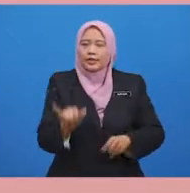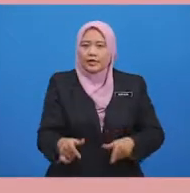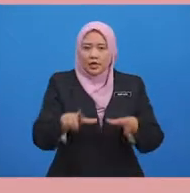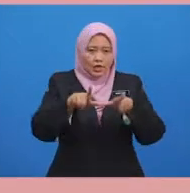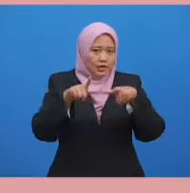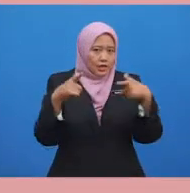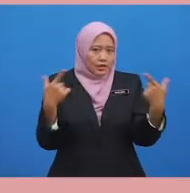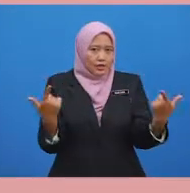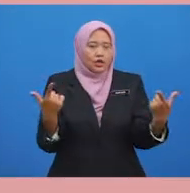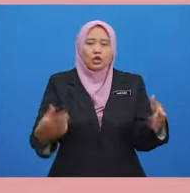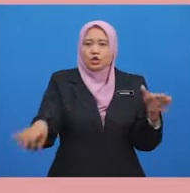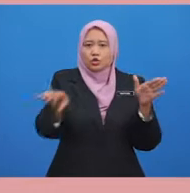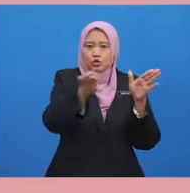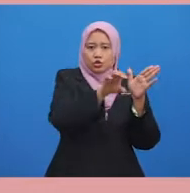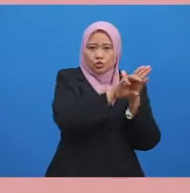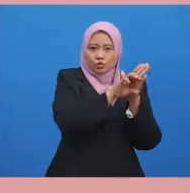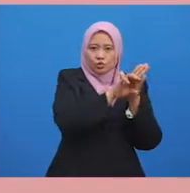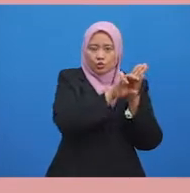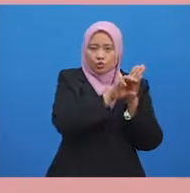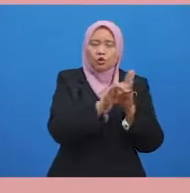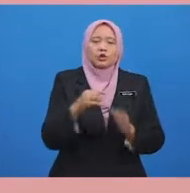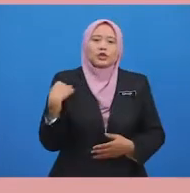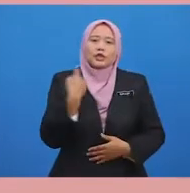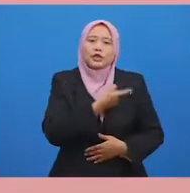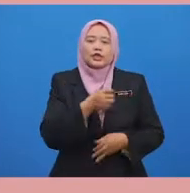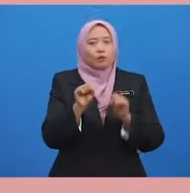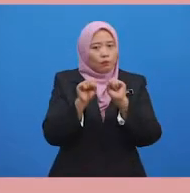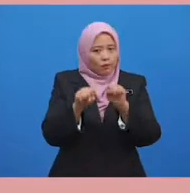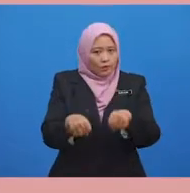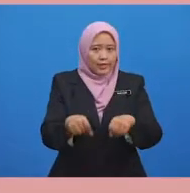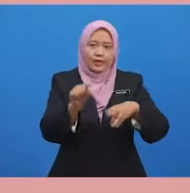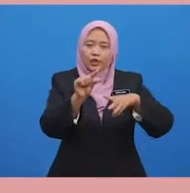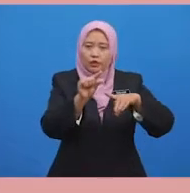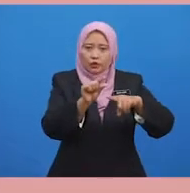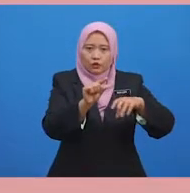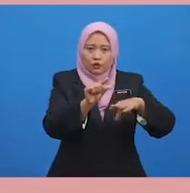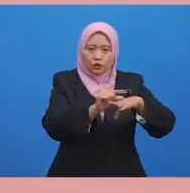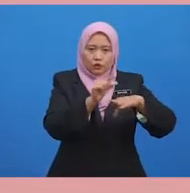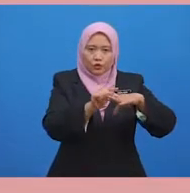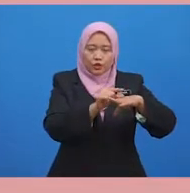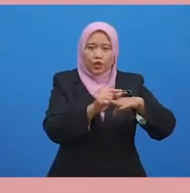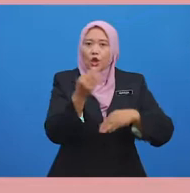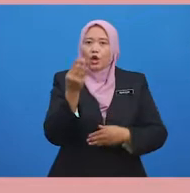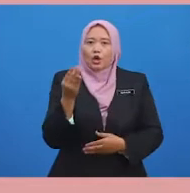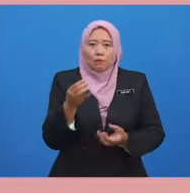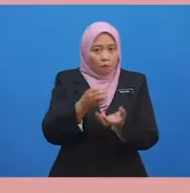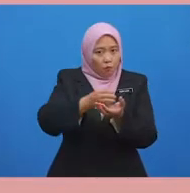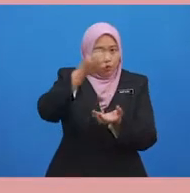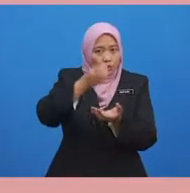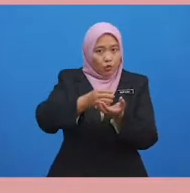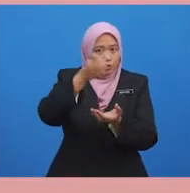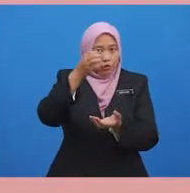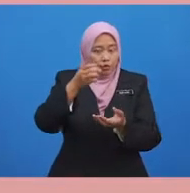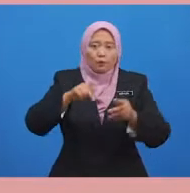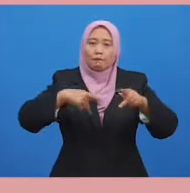Seperti contoh, kita boleh menggunakan botol-botol plastik